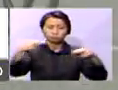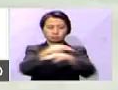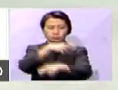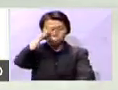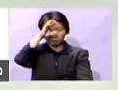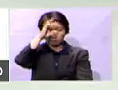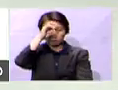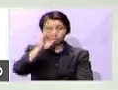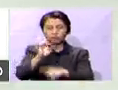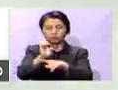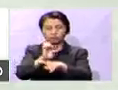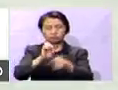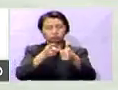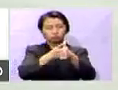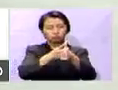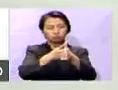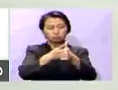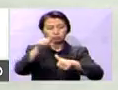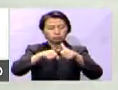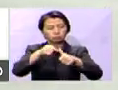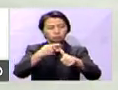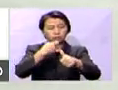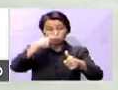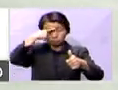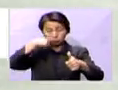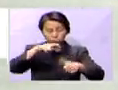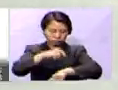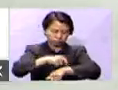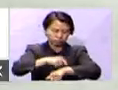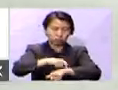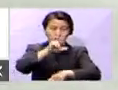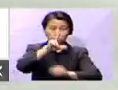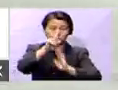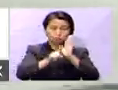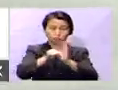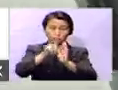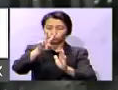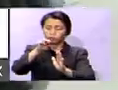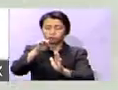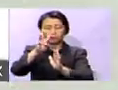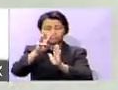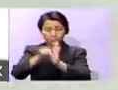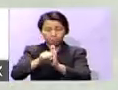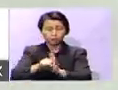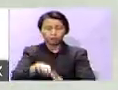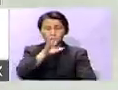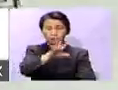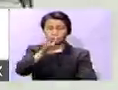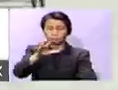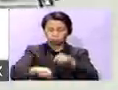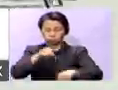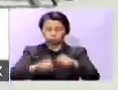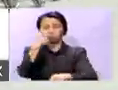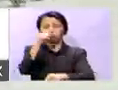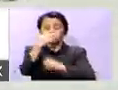lelaki. Emas dijuarai Nawuti Lee Pong Yu dari Thailand dengan catatan masa 3 jam 26 minit. Seramai 55 pelumba dari